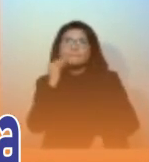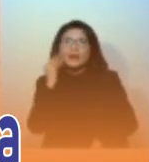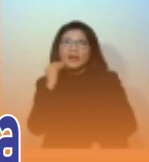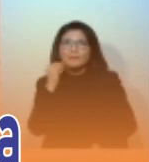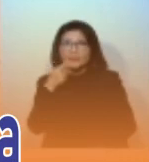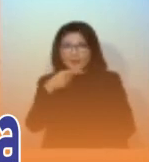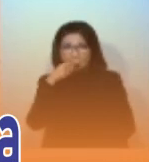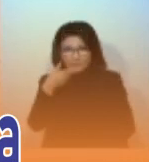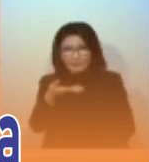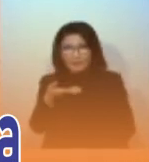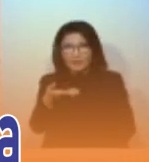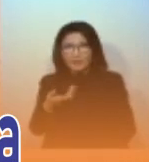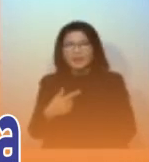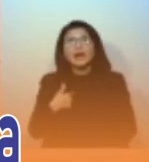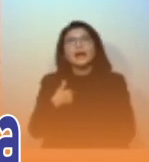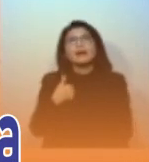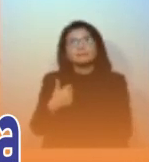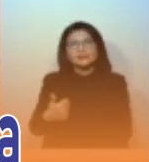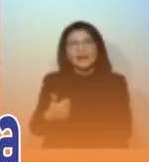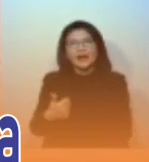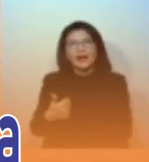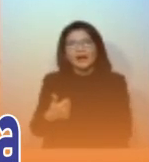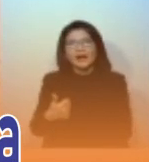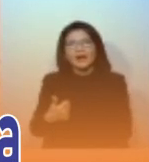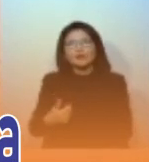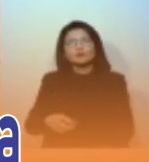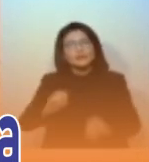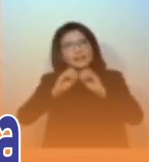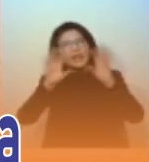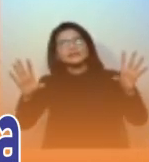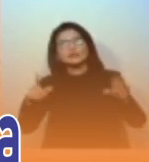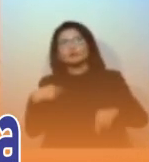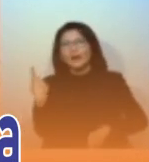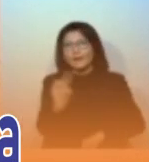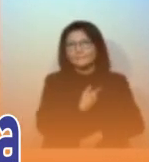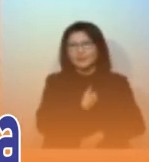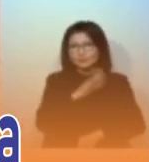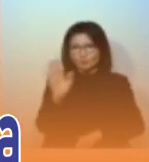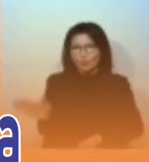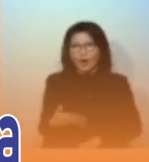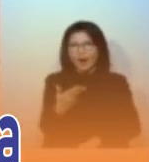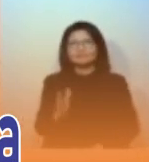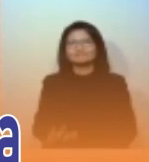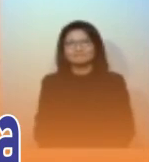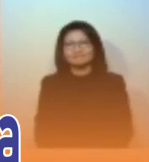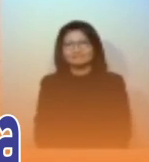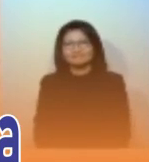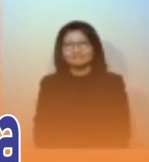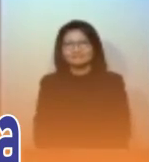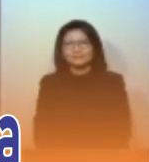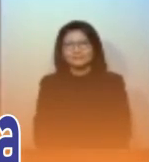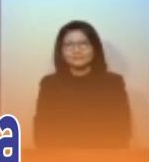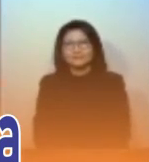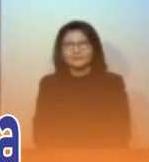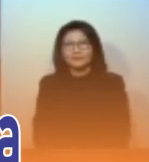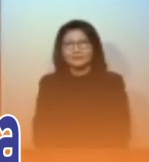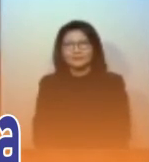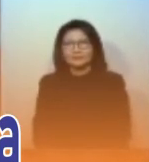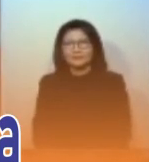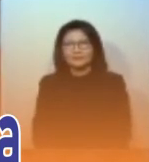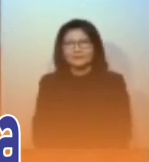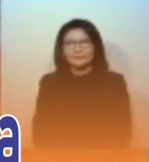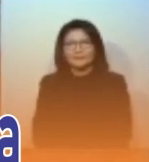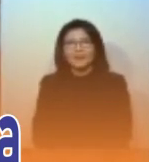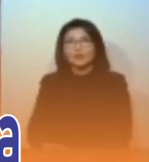Bapak memberi suatu pencerahan kepada kami. Terima kasih. Waktunya masih ada, Bapak ada yang ingin tambahkan?